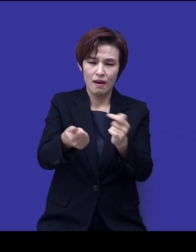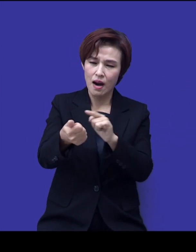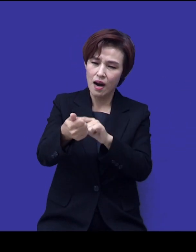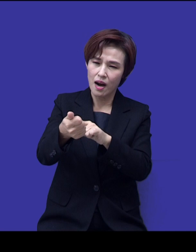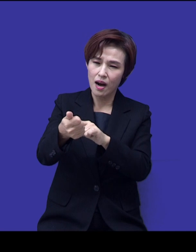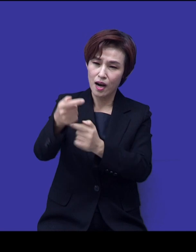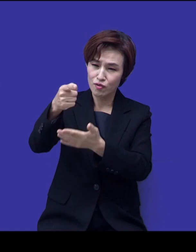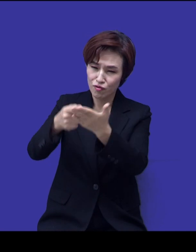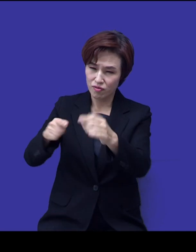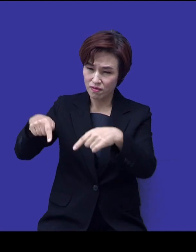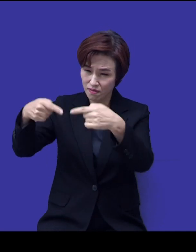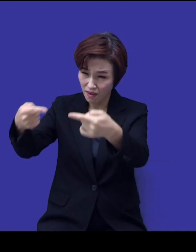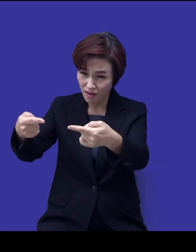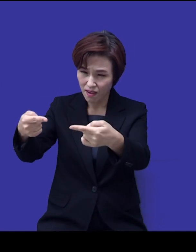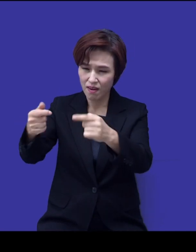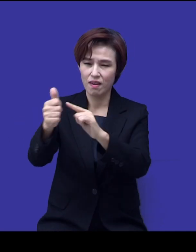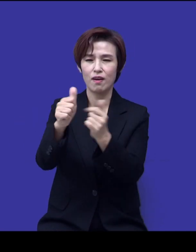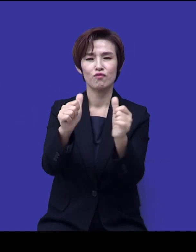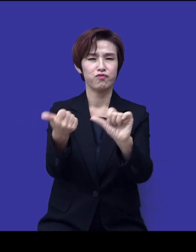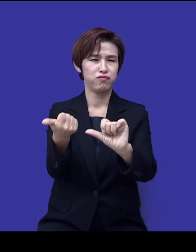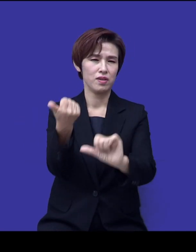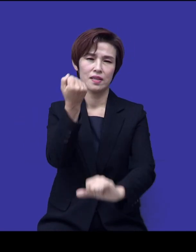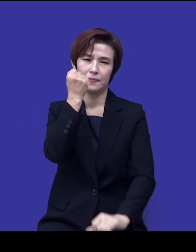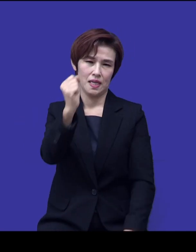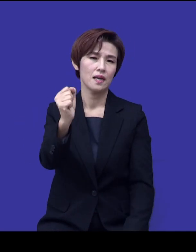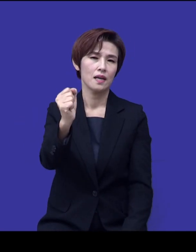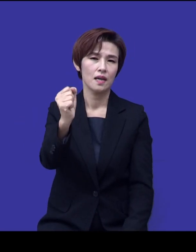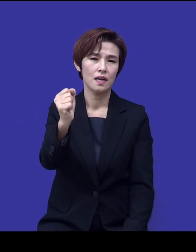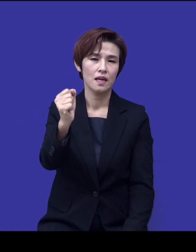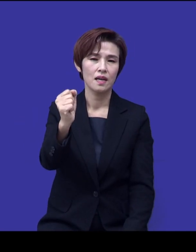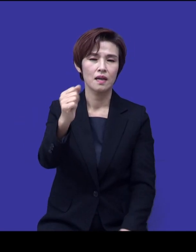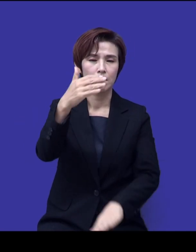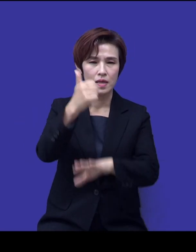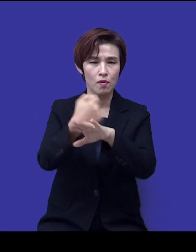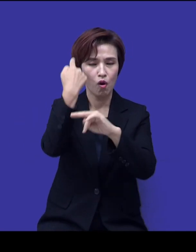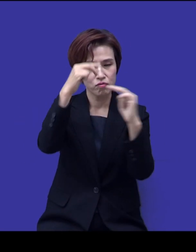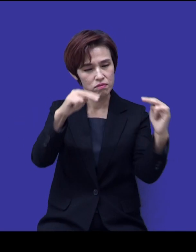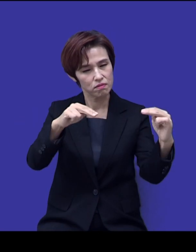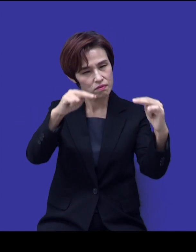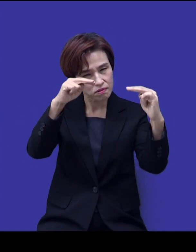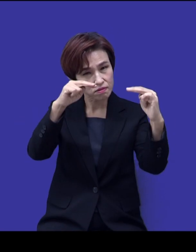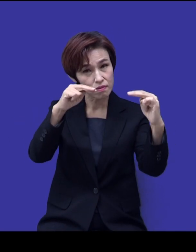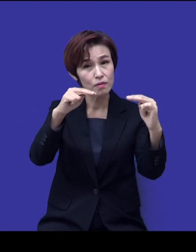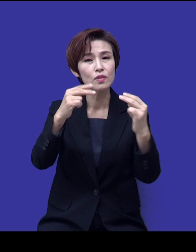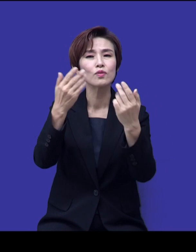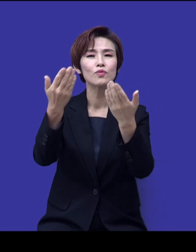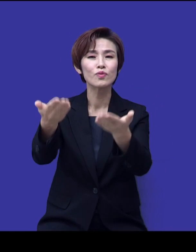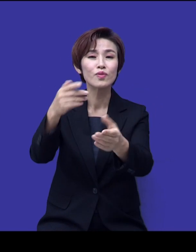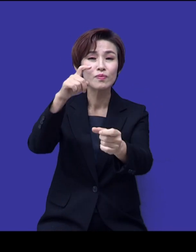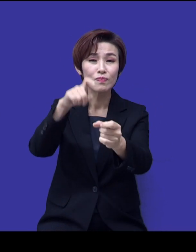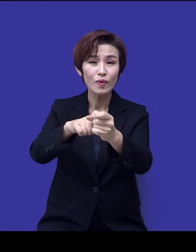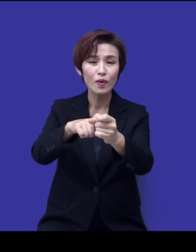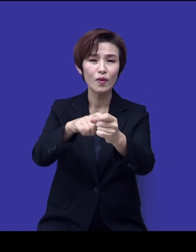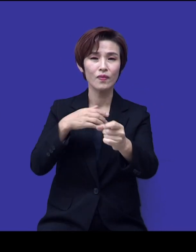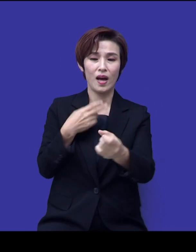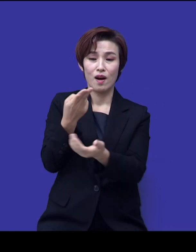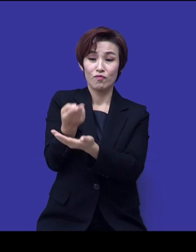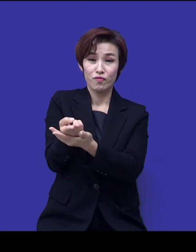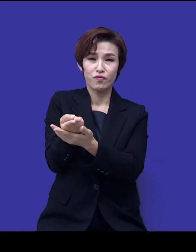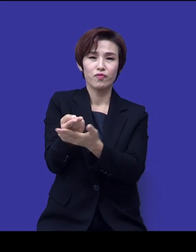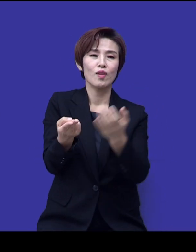수술 들어가면 못 살아나올 것 같아. 아. 그러니까 마지막 가기 전에 마지막 얼굴이라도 보세요. 아, 인사하라고. 이런 의미로